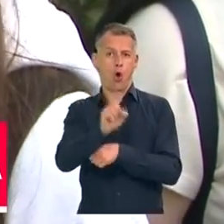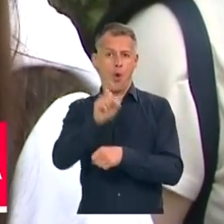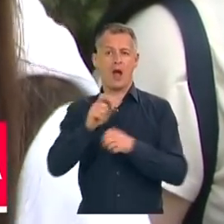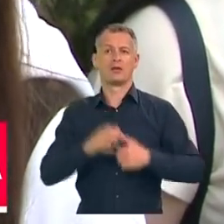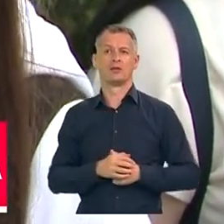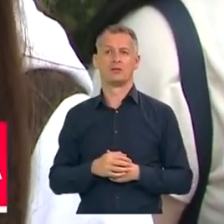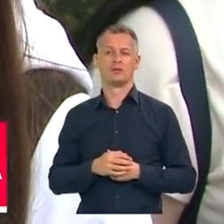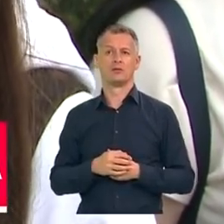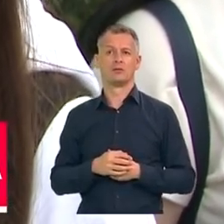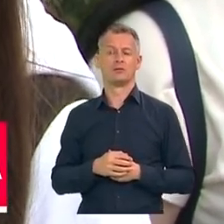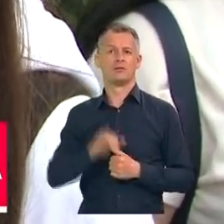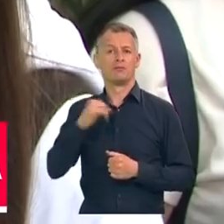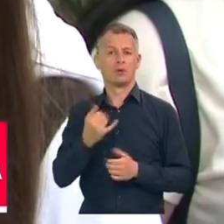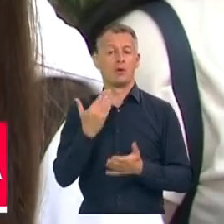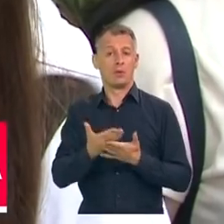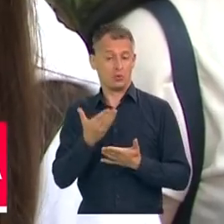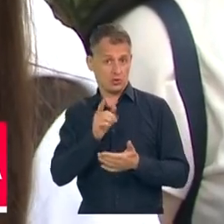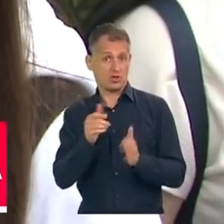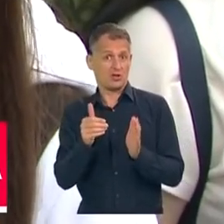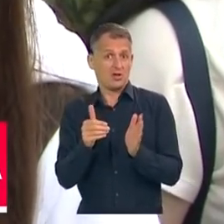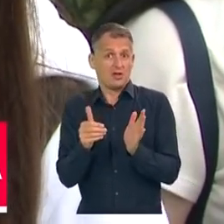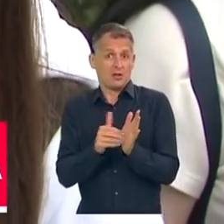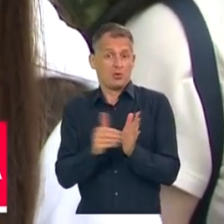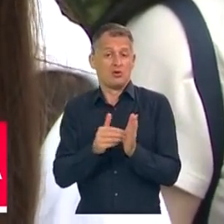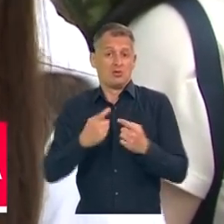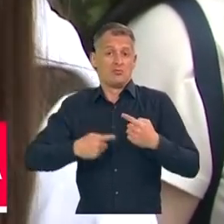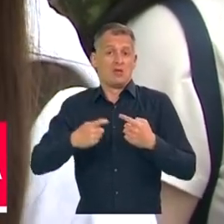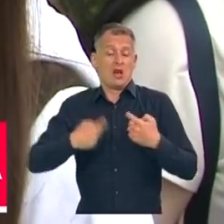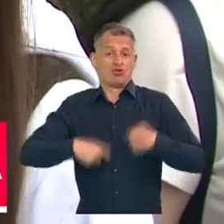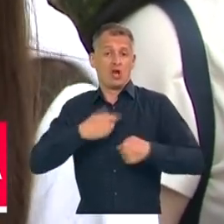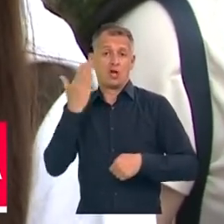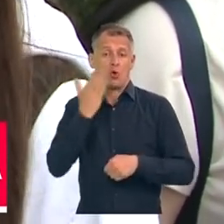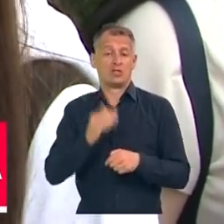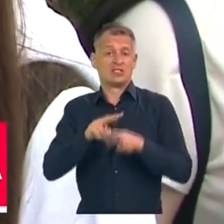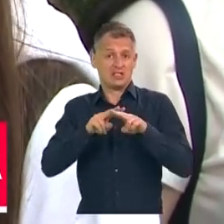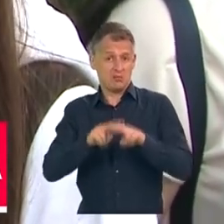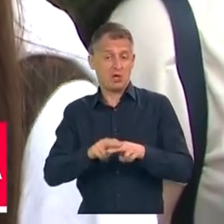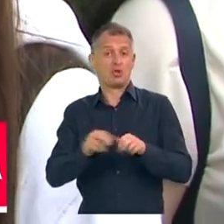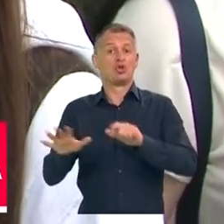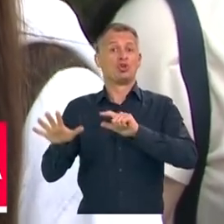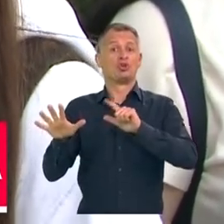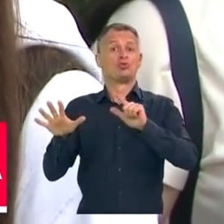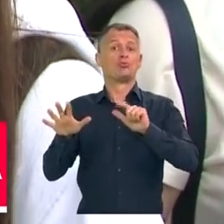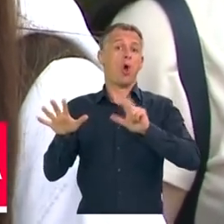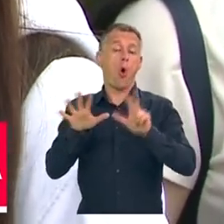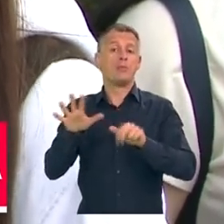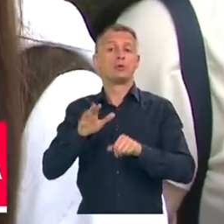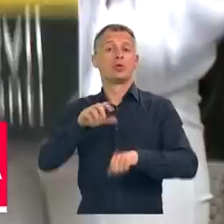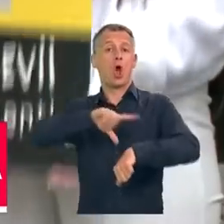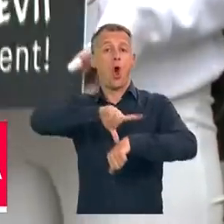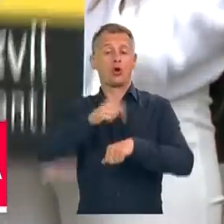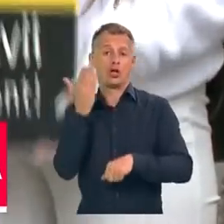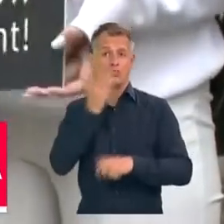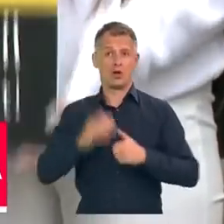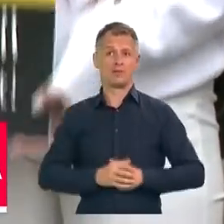nu le oferă randamentul de care noi avem nevoie la școală, mai ales că stăm câte 8 ore la școală și nu ne obosește.